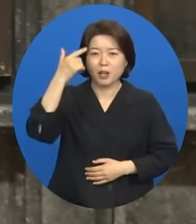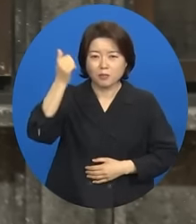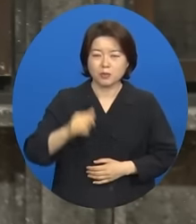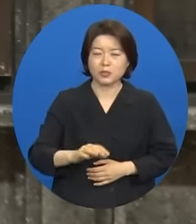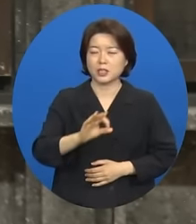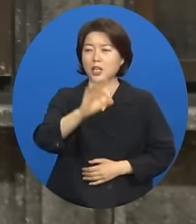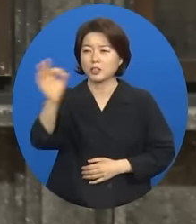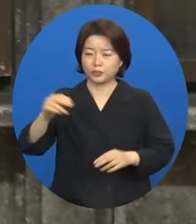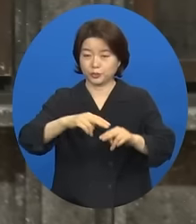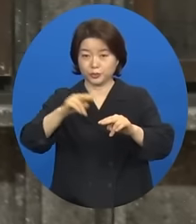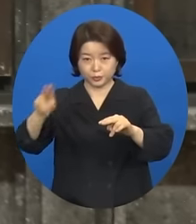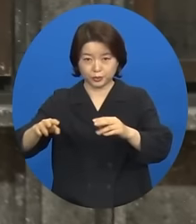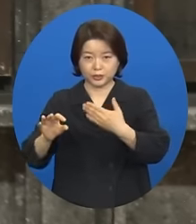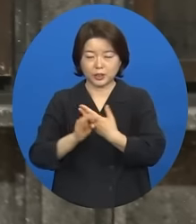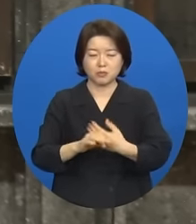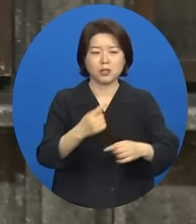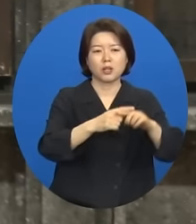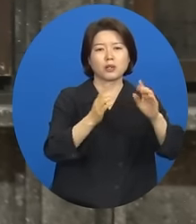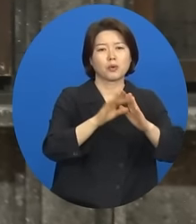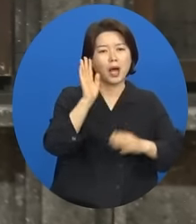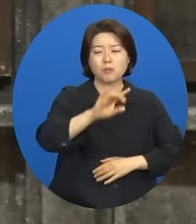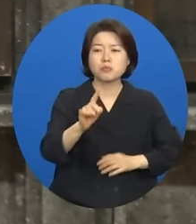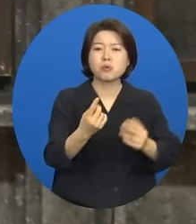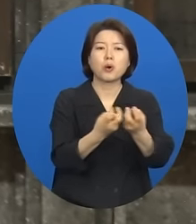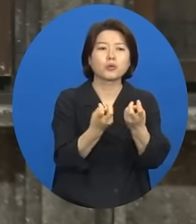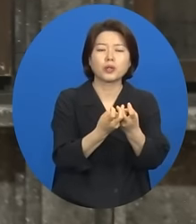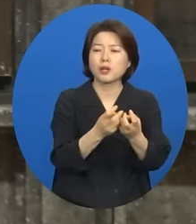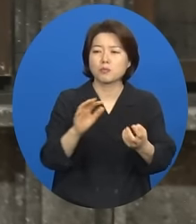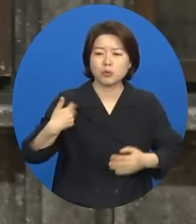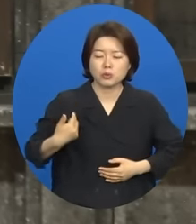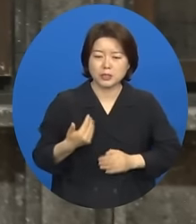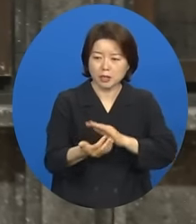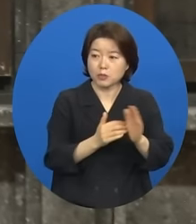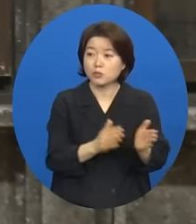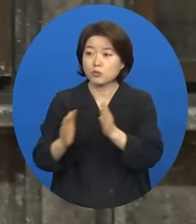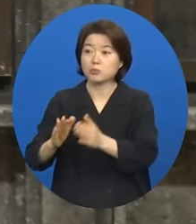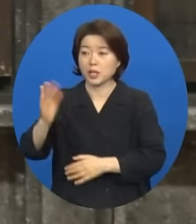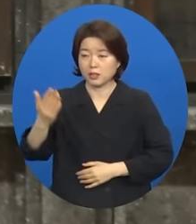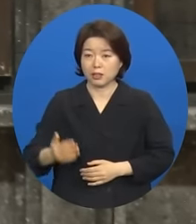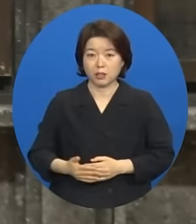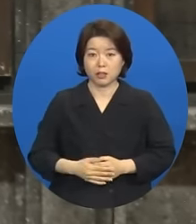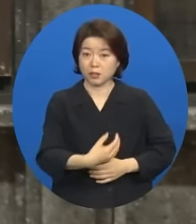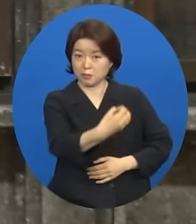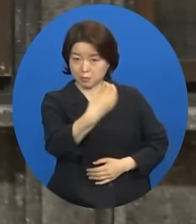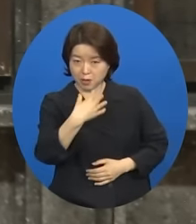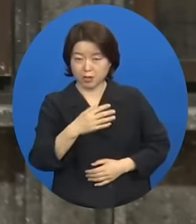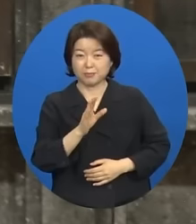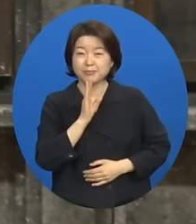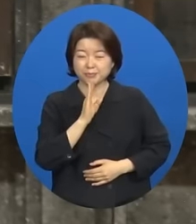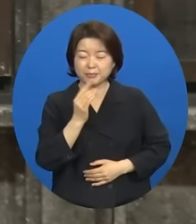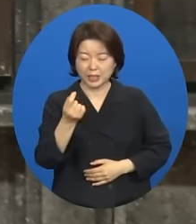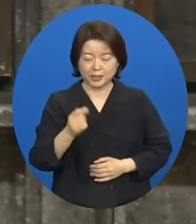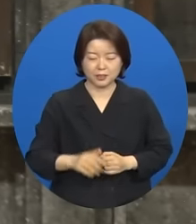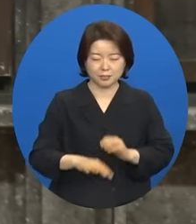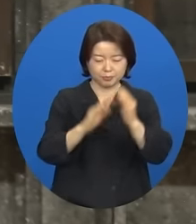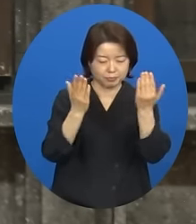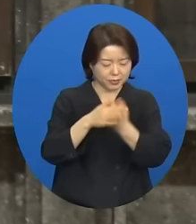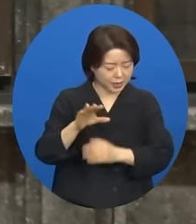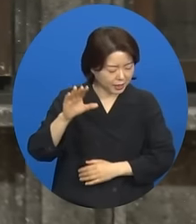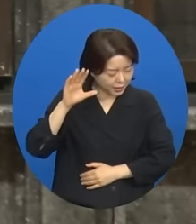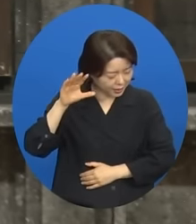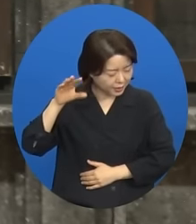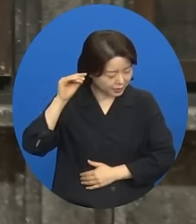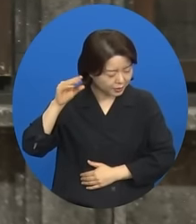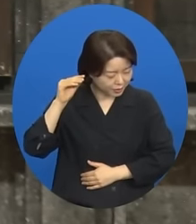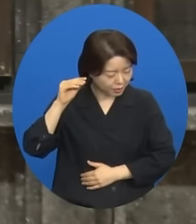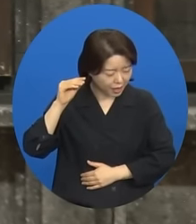목사님 은퇴하시면 교회가 어떻게 될지 모르니까 대비를 해야 된다. 그 맞는 얘기 아닙니까? 제가 그런 얘기를 다 들으면서 제